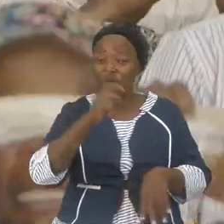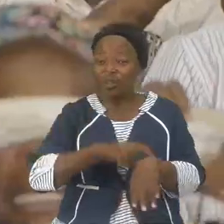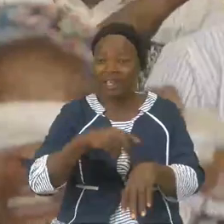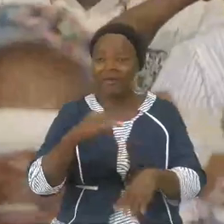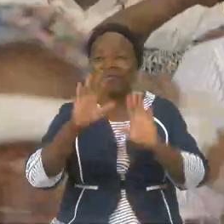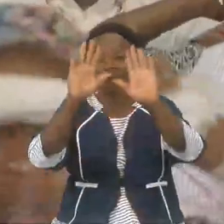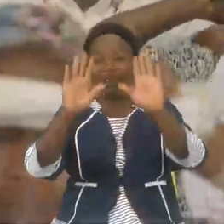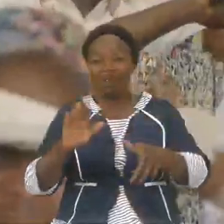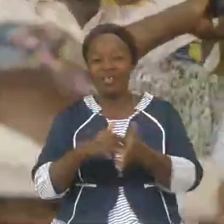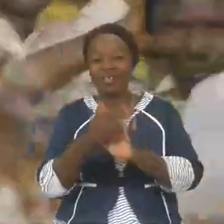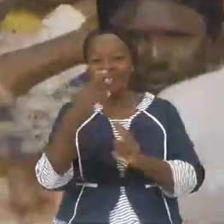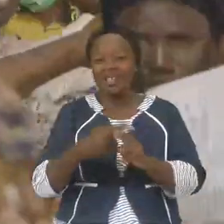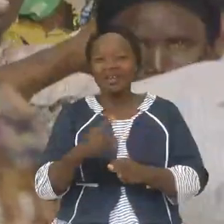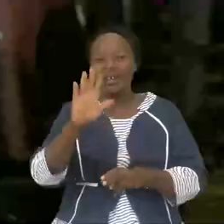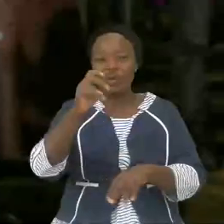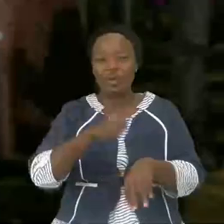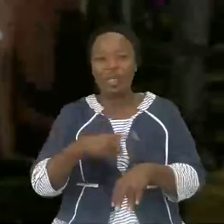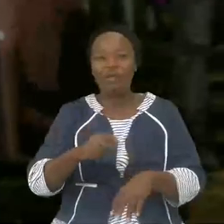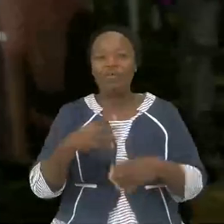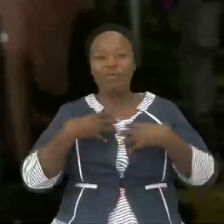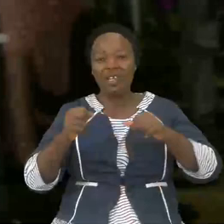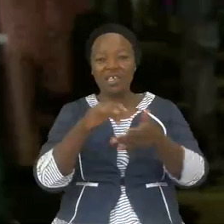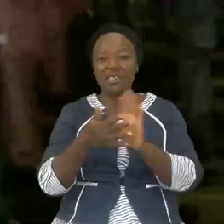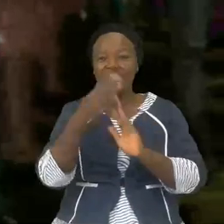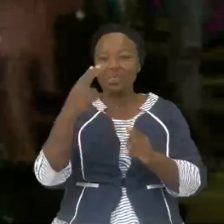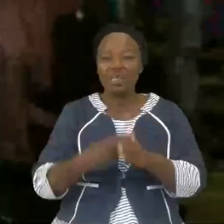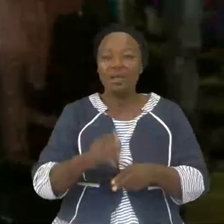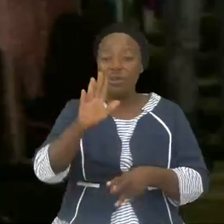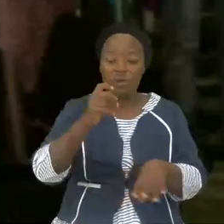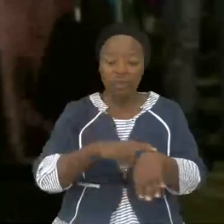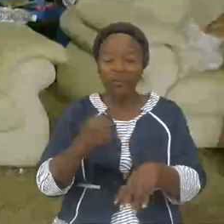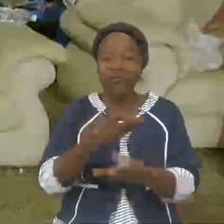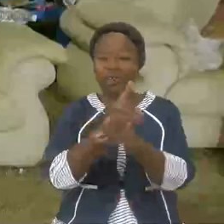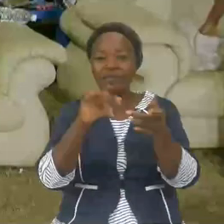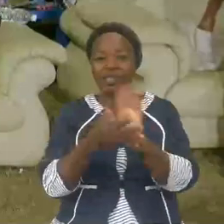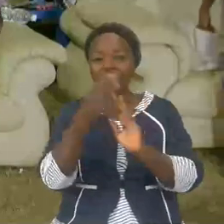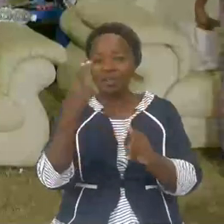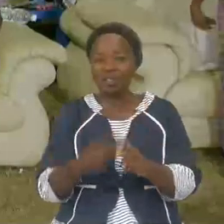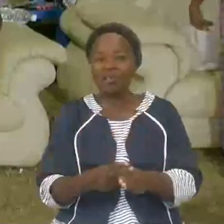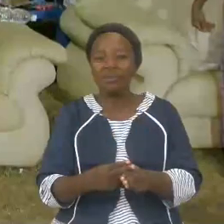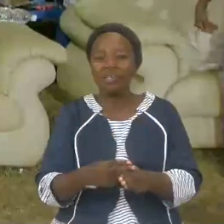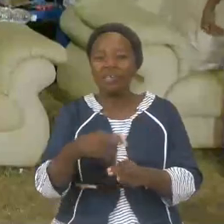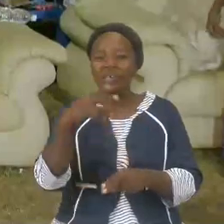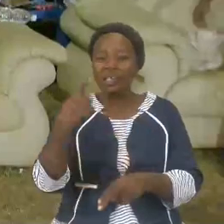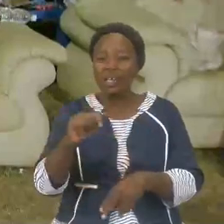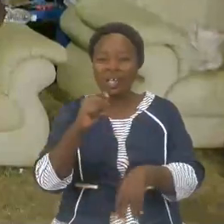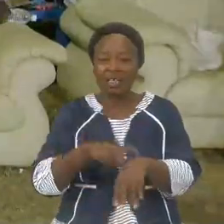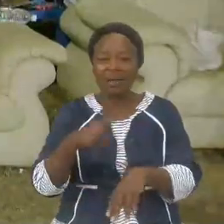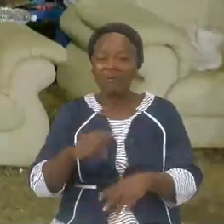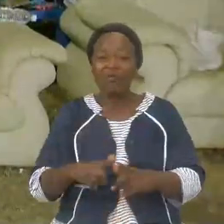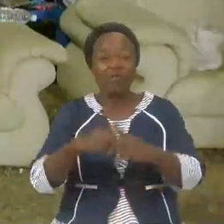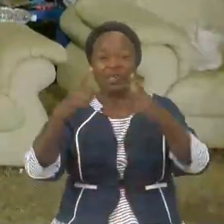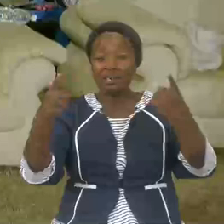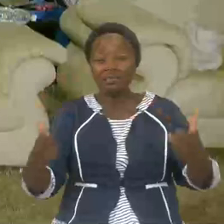votre heure de miracle, votre temps de guérison, votre heure de délivrance,